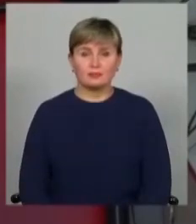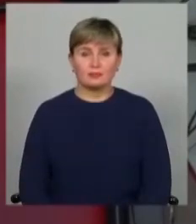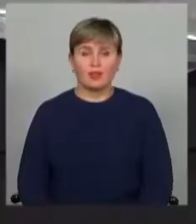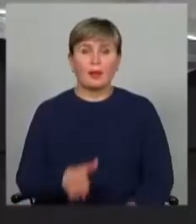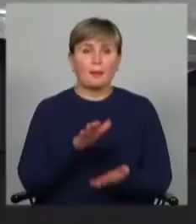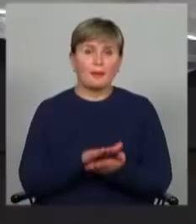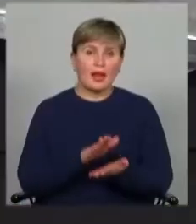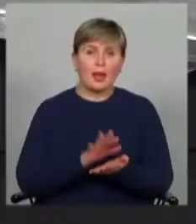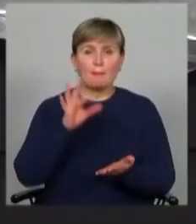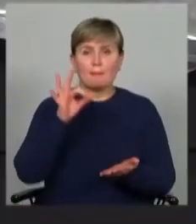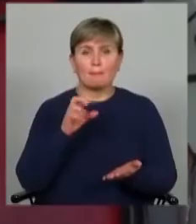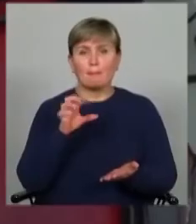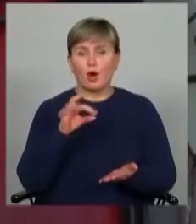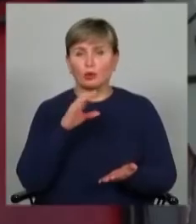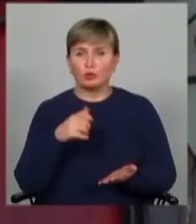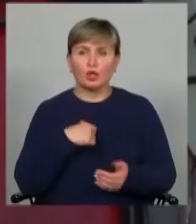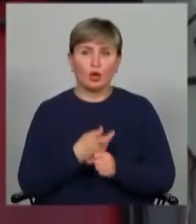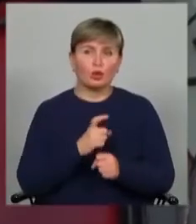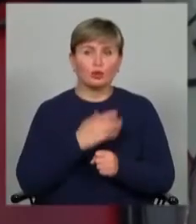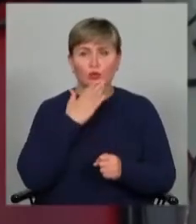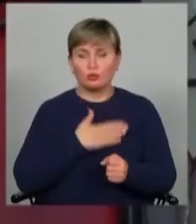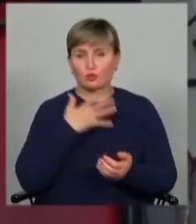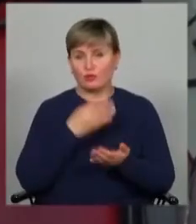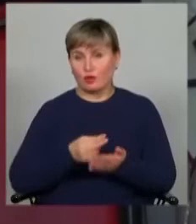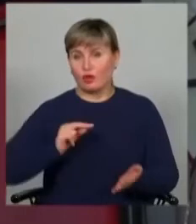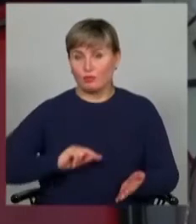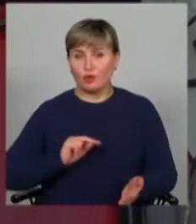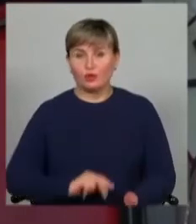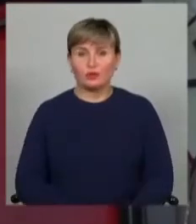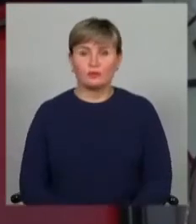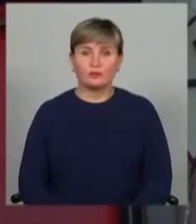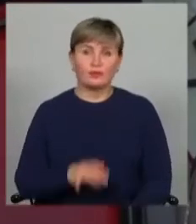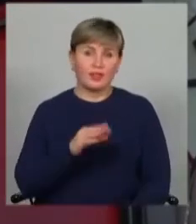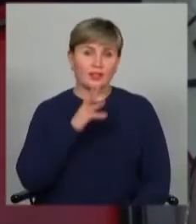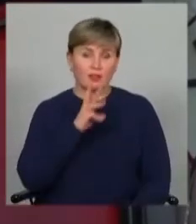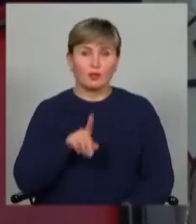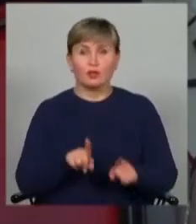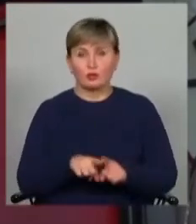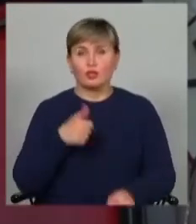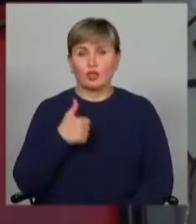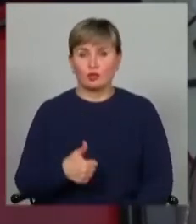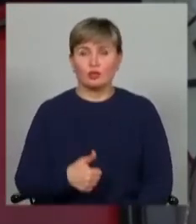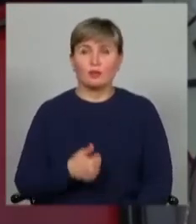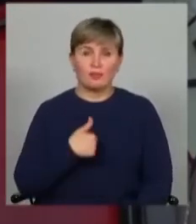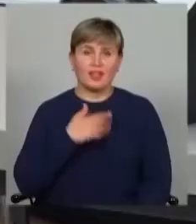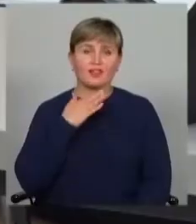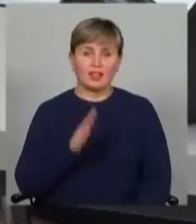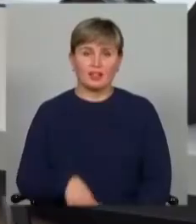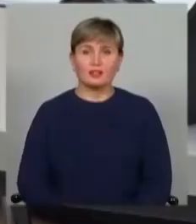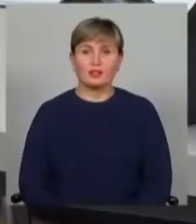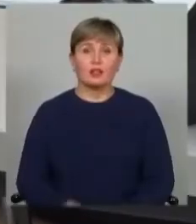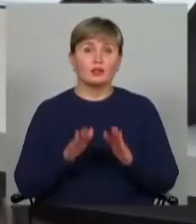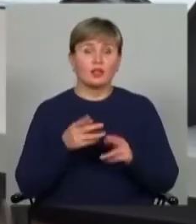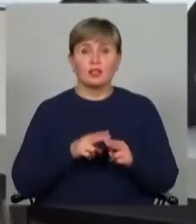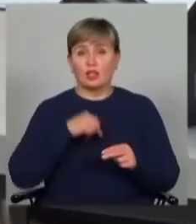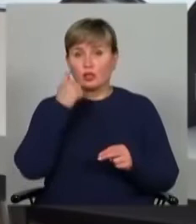Премия, бонусы, я очень люблю свою работу, и зарплата тоже хорошая, мне хватает. Только за